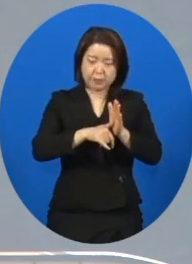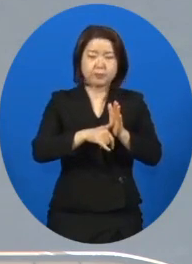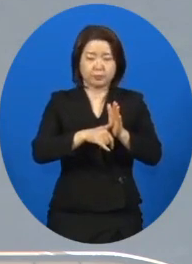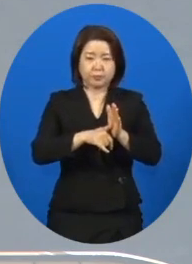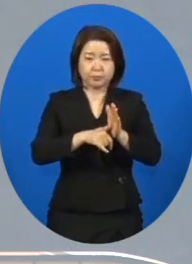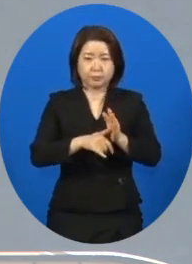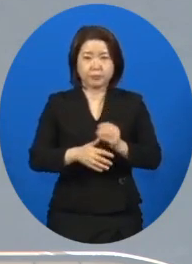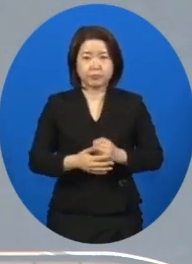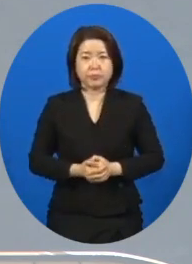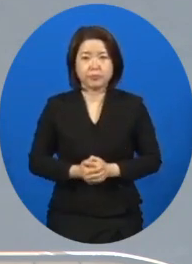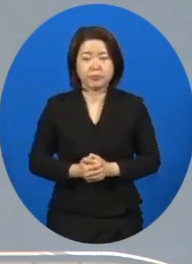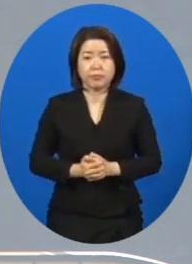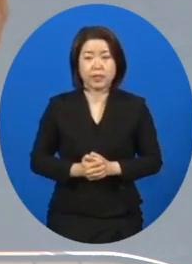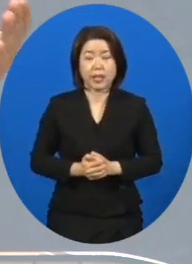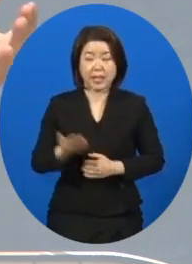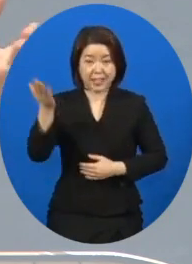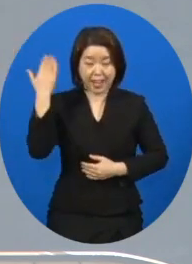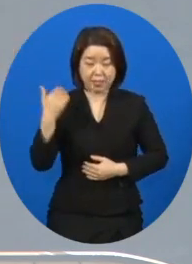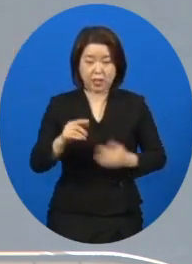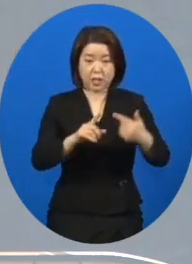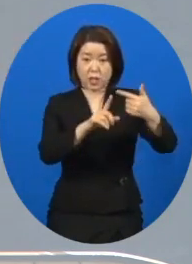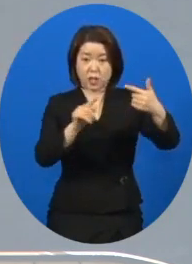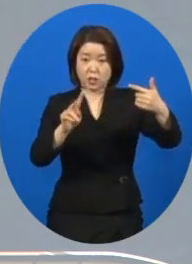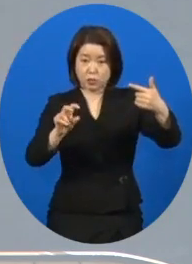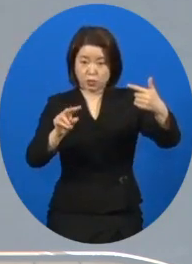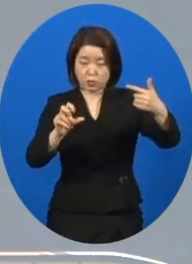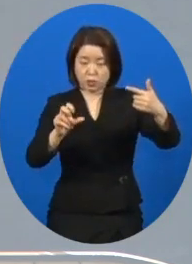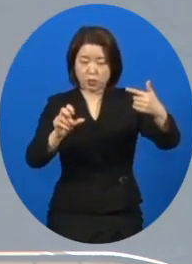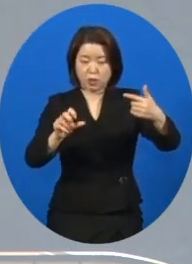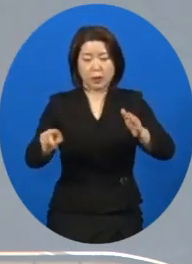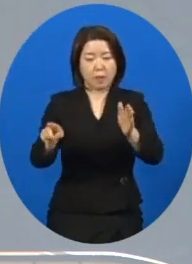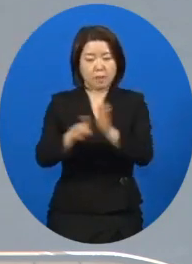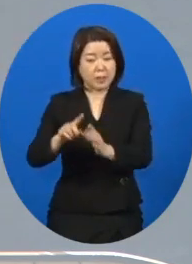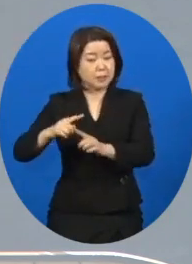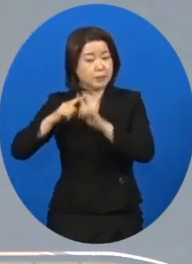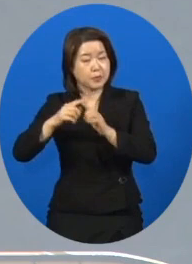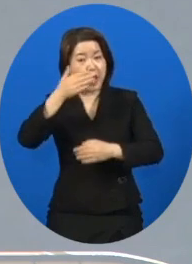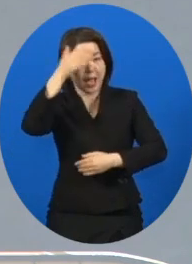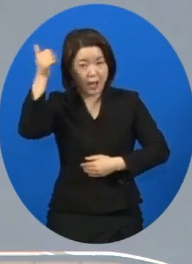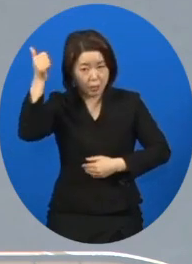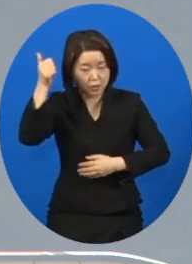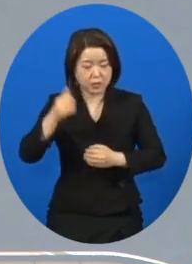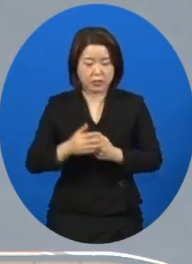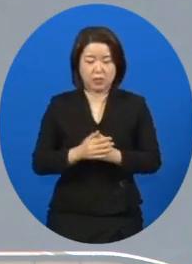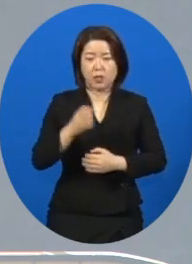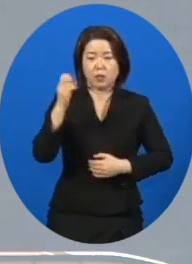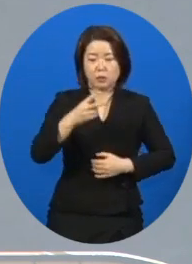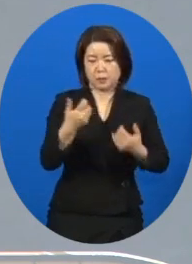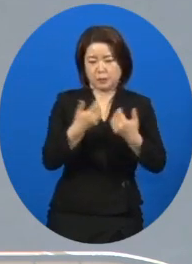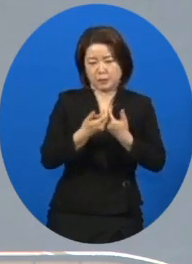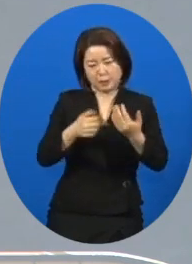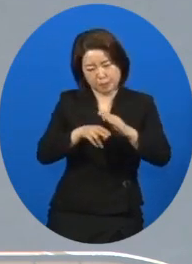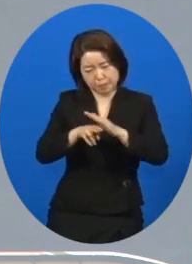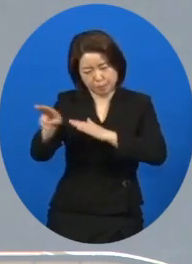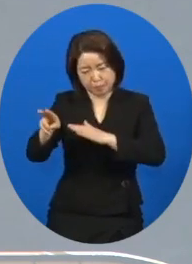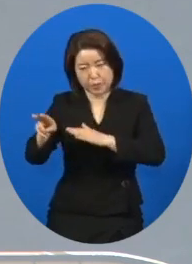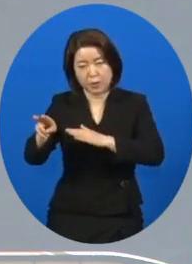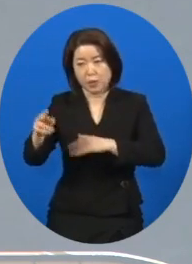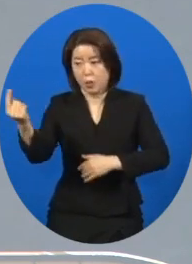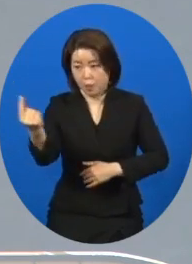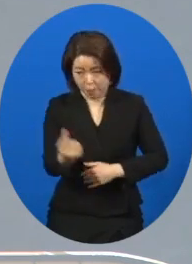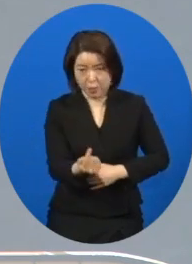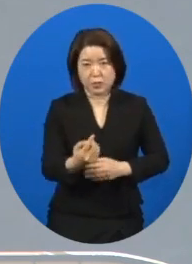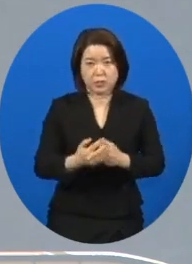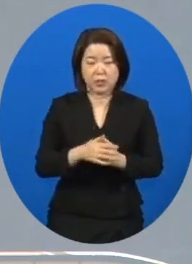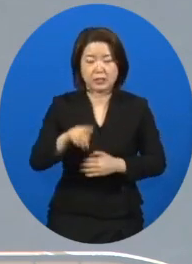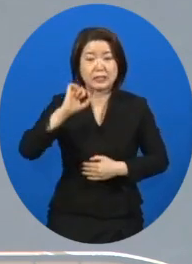생각하면서 6.25 때 순교하셨던 할아버님 피난 시절에 피난 내려오셔서